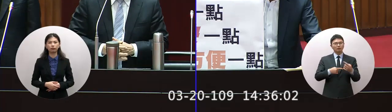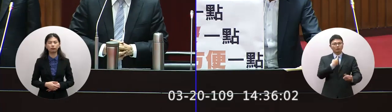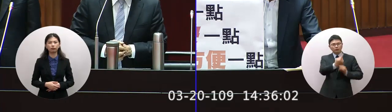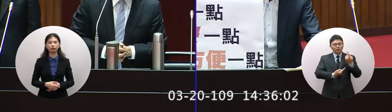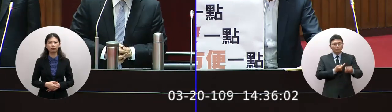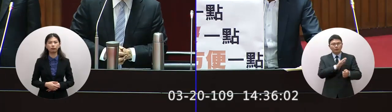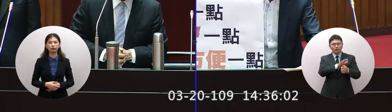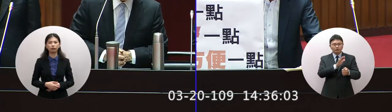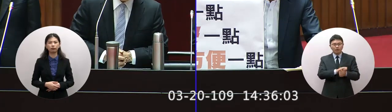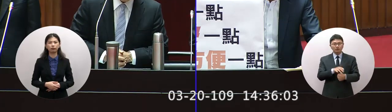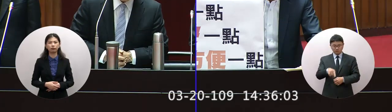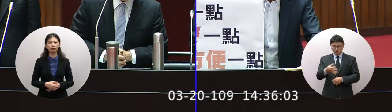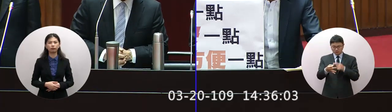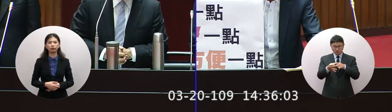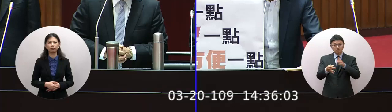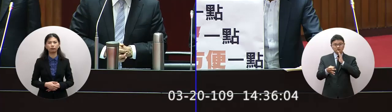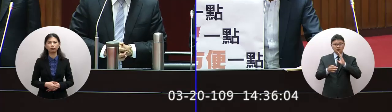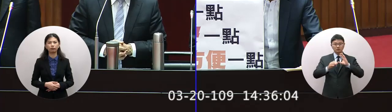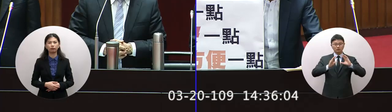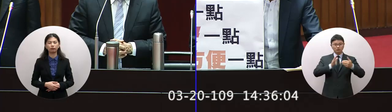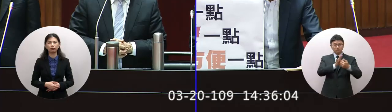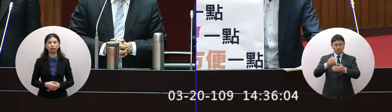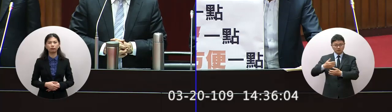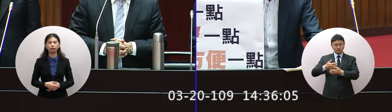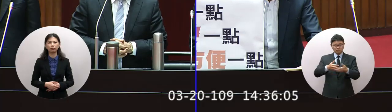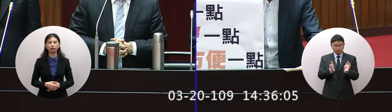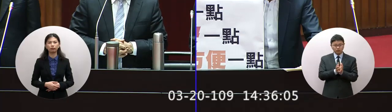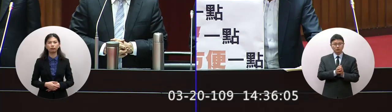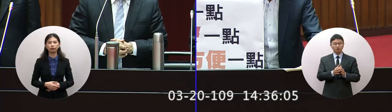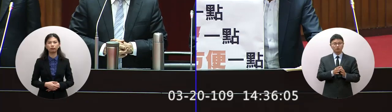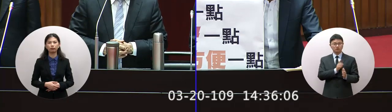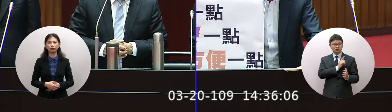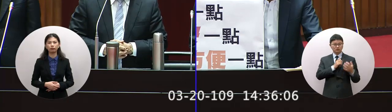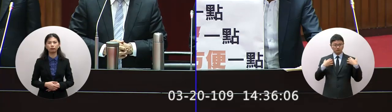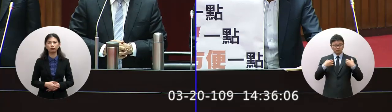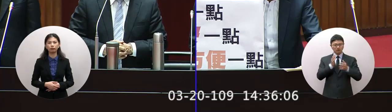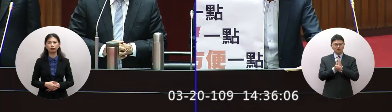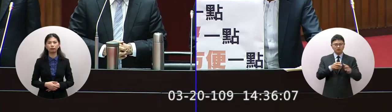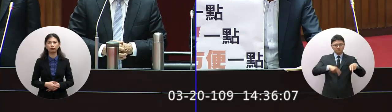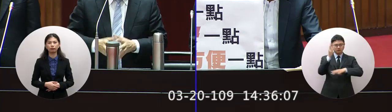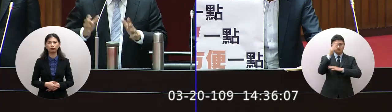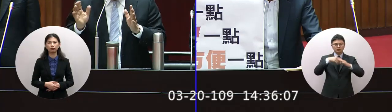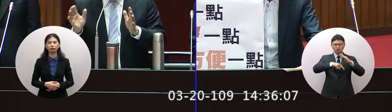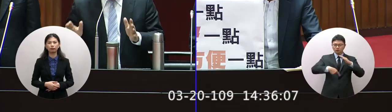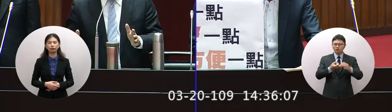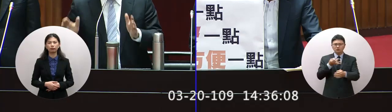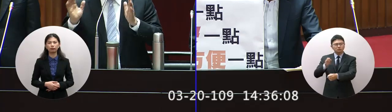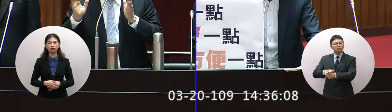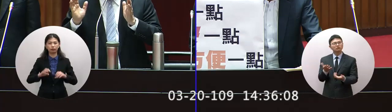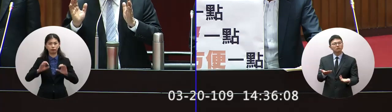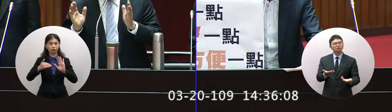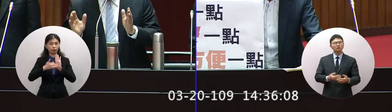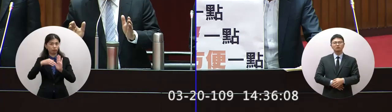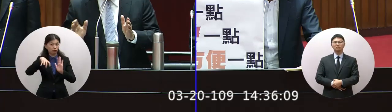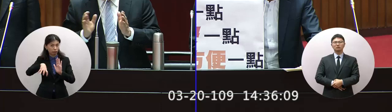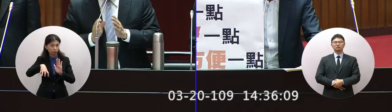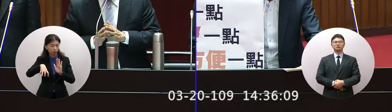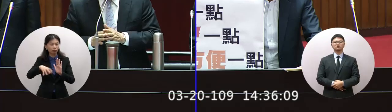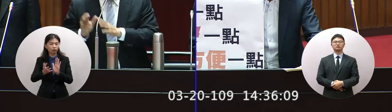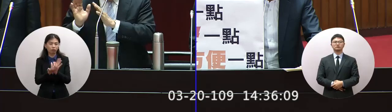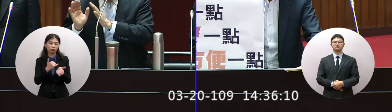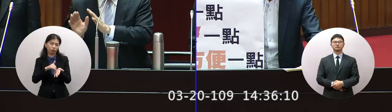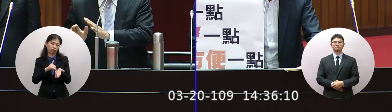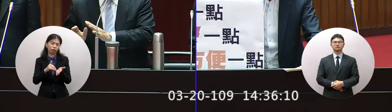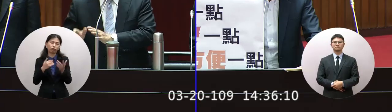这个费用是由国防部自己处理，还是未来行政院这边在统合相关的预算指引呢？ 国防部有相关的